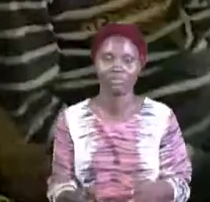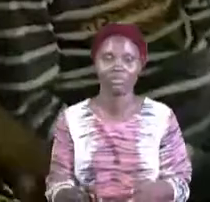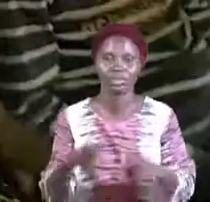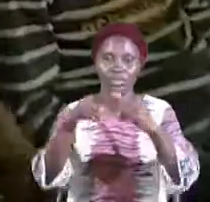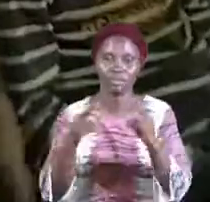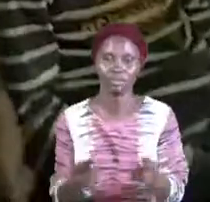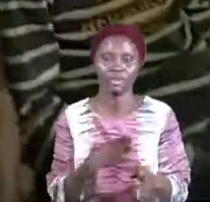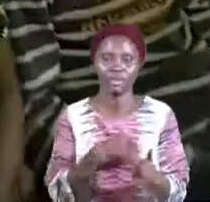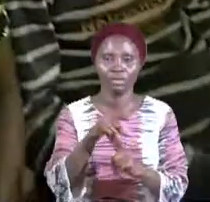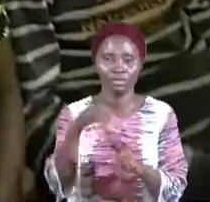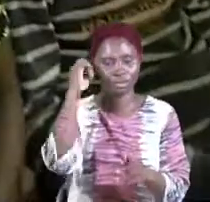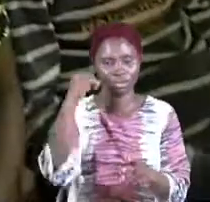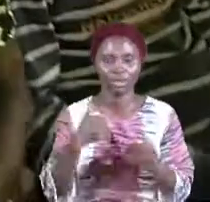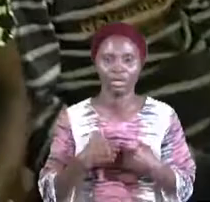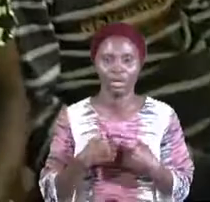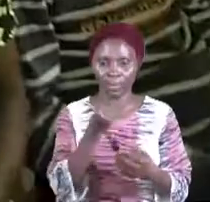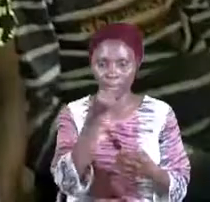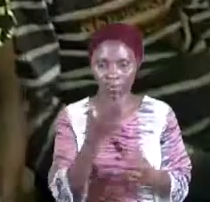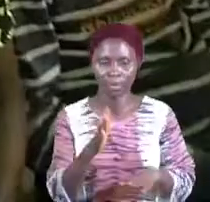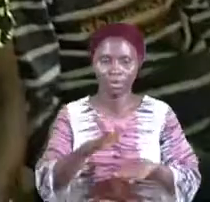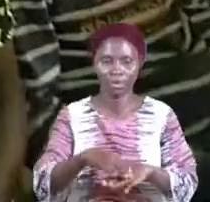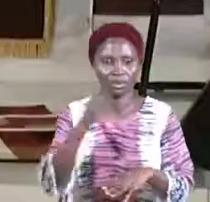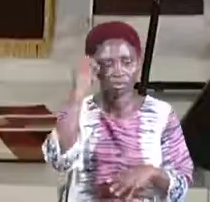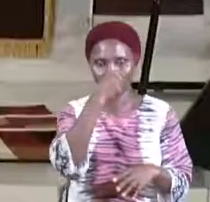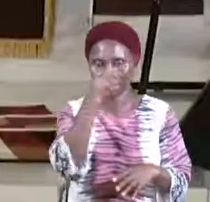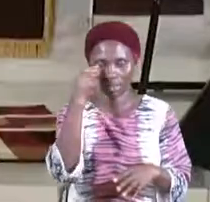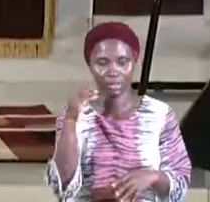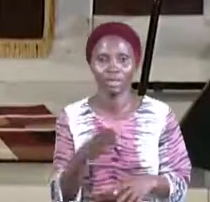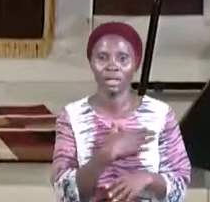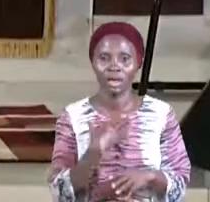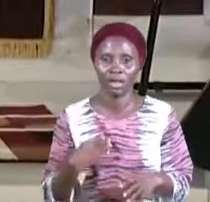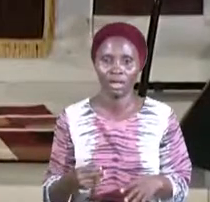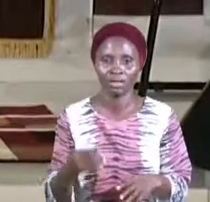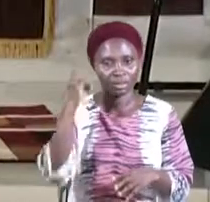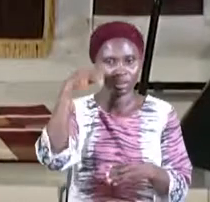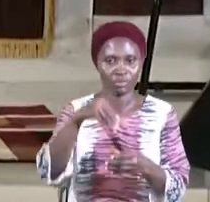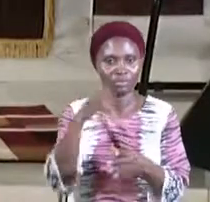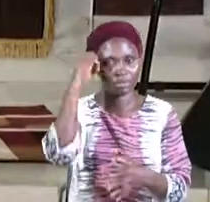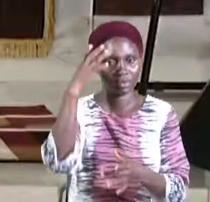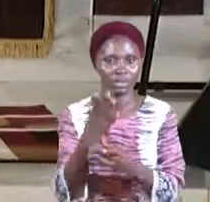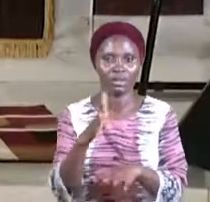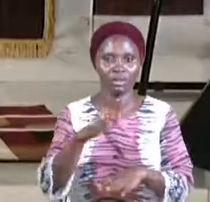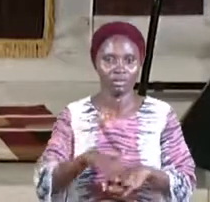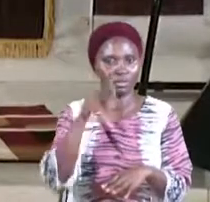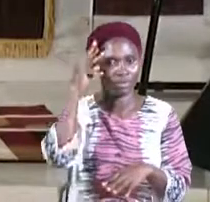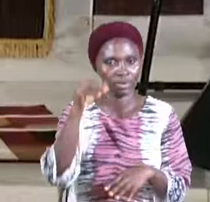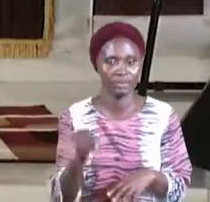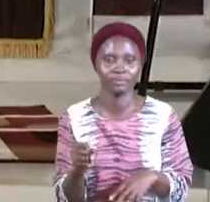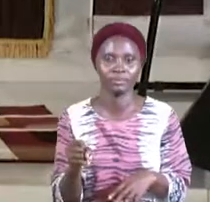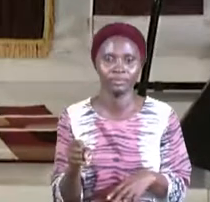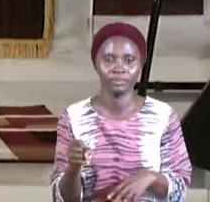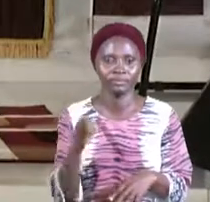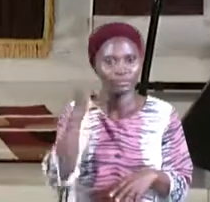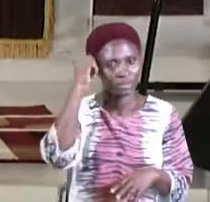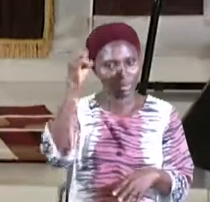conduisit, puis il lui mit de la salive sur les yeux, lui imposa les mains et lui